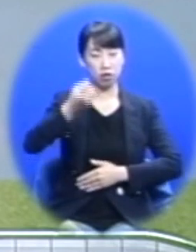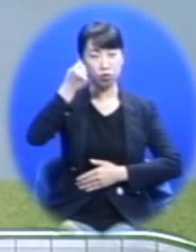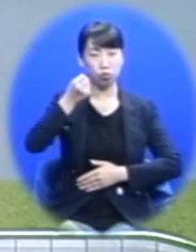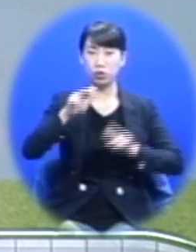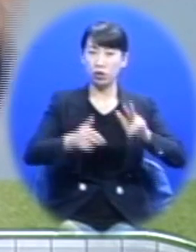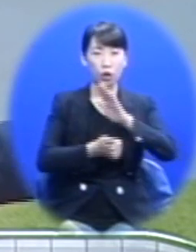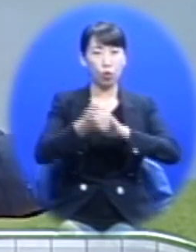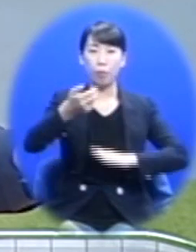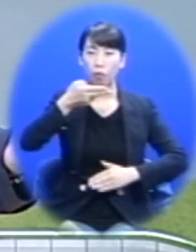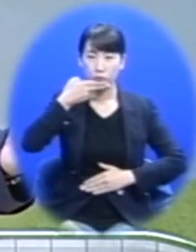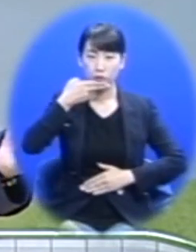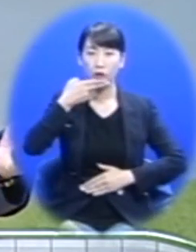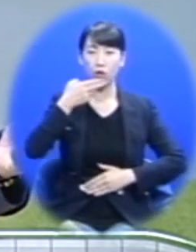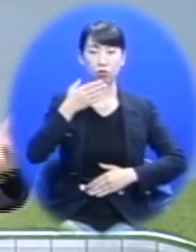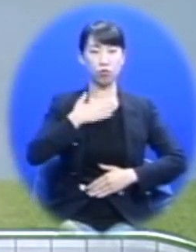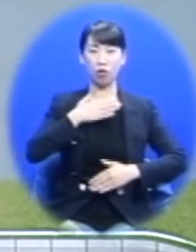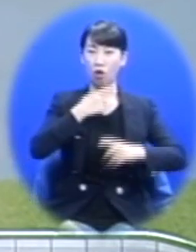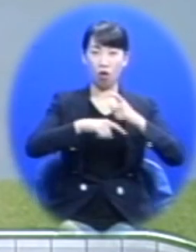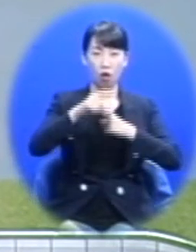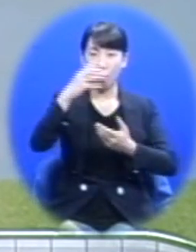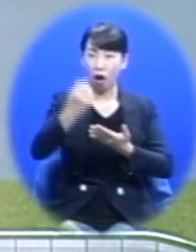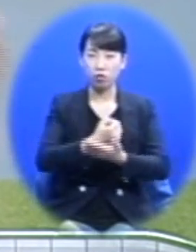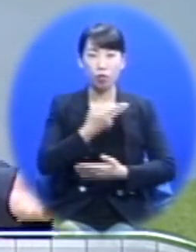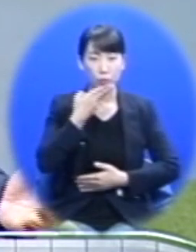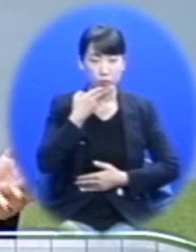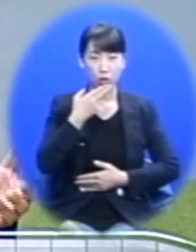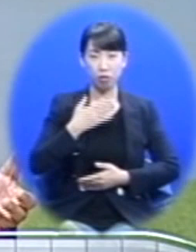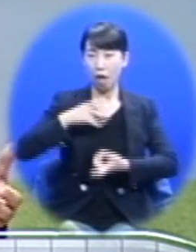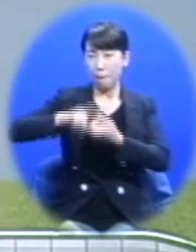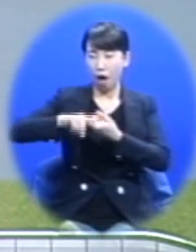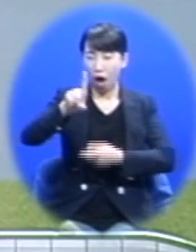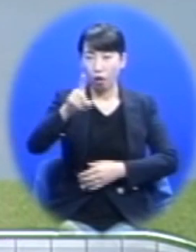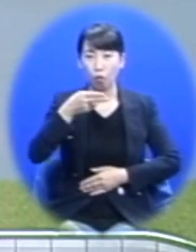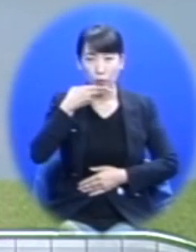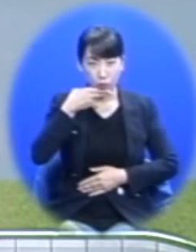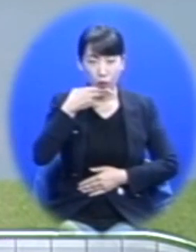없어요. 나는 더 가진 것이 없어요. 내 편 드는 사람은 한 사람도 없어요.